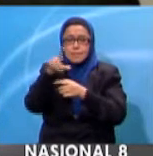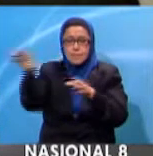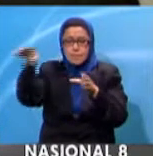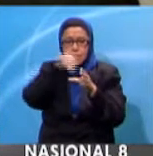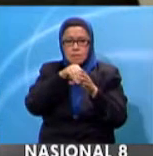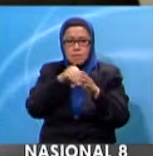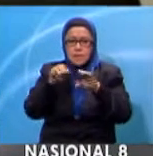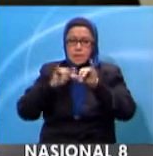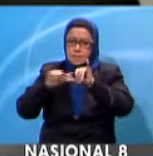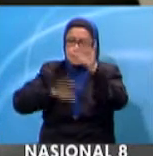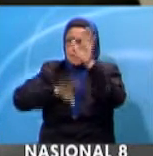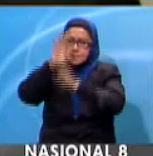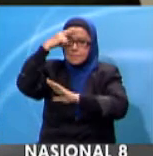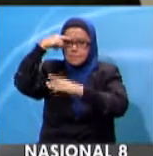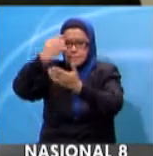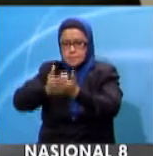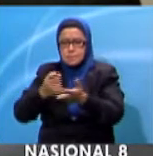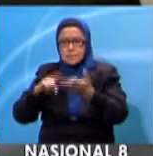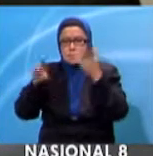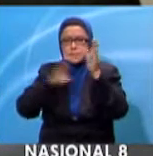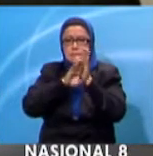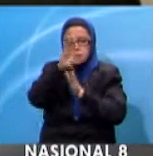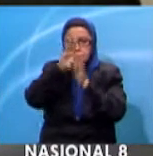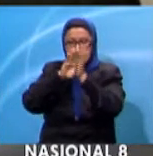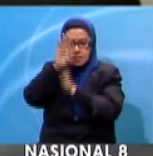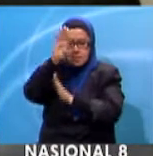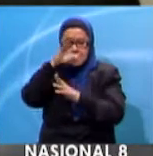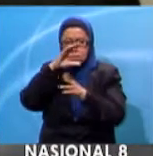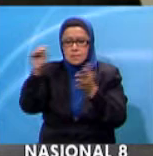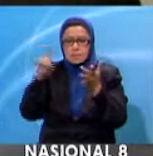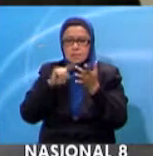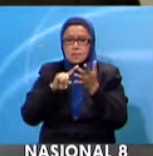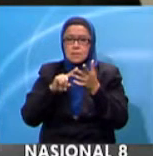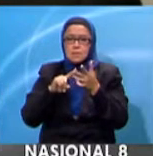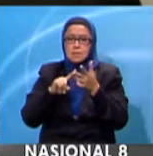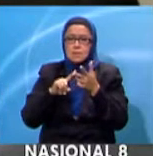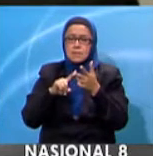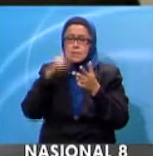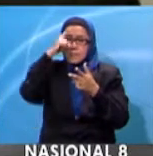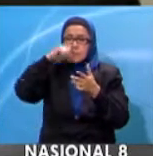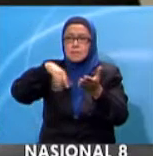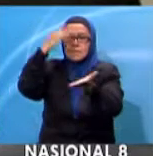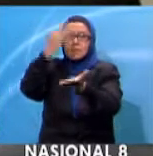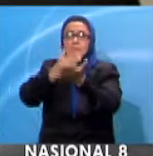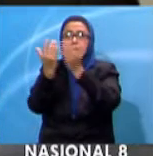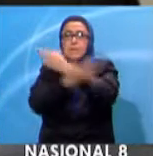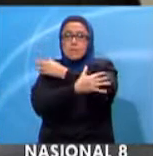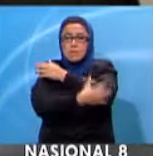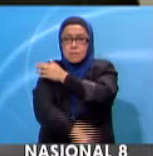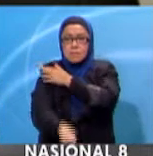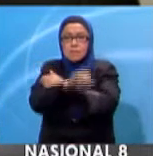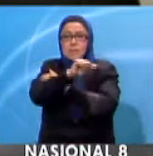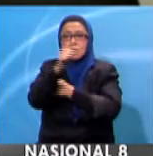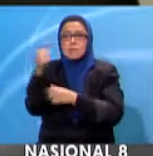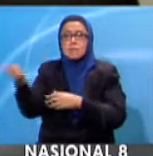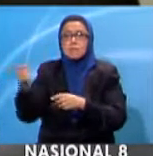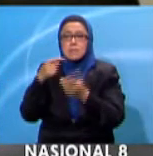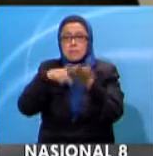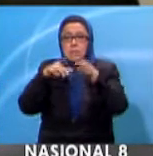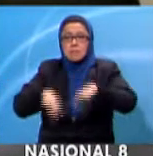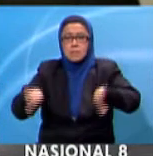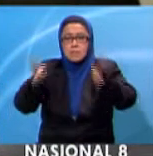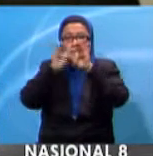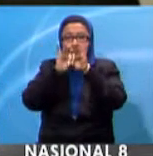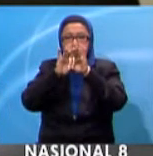ekonomi, pembangunan, kata pembasmian kemiskinan dan sebagainya. So this is important. Dan selain